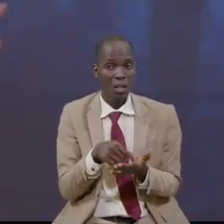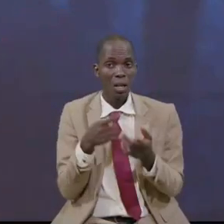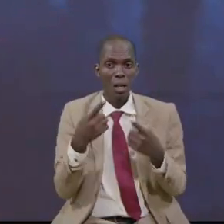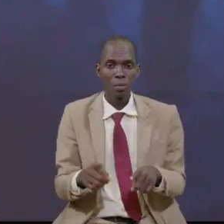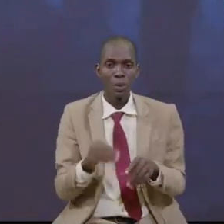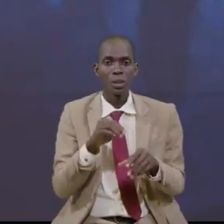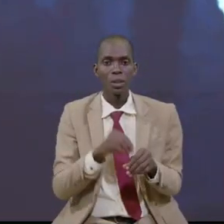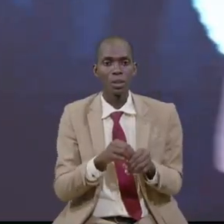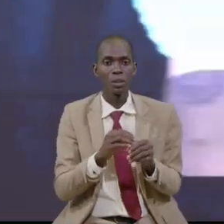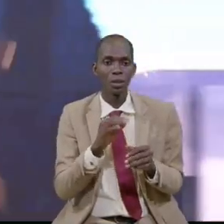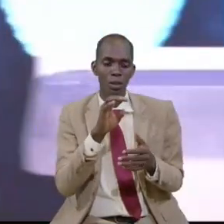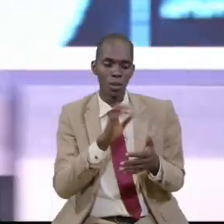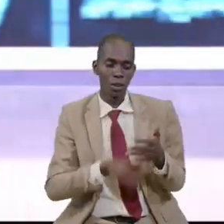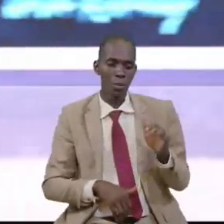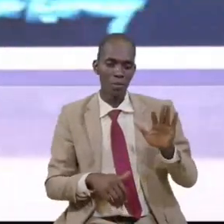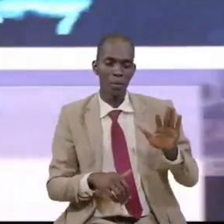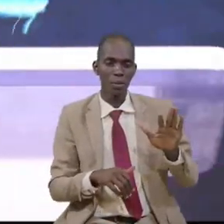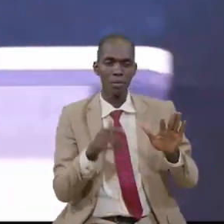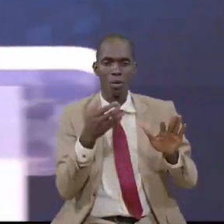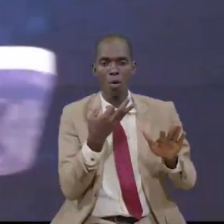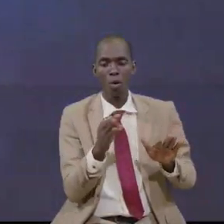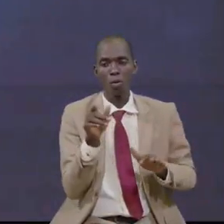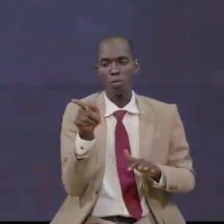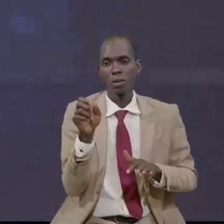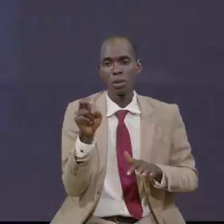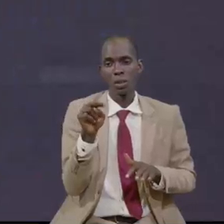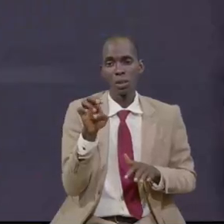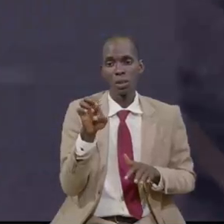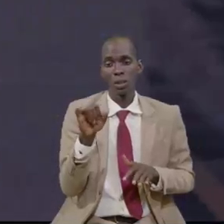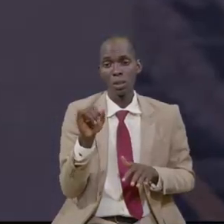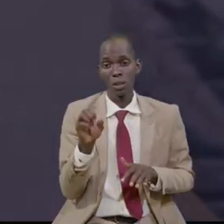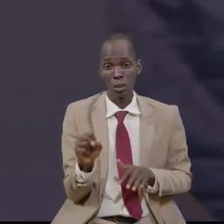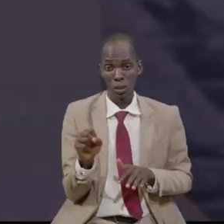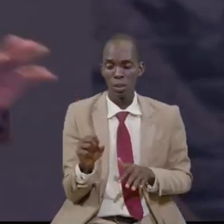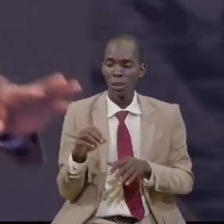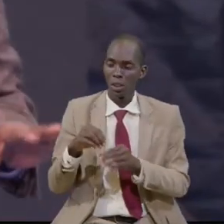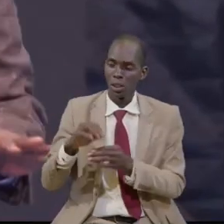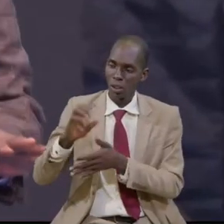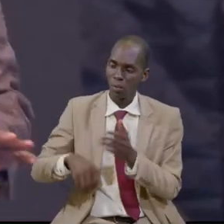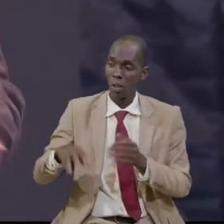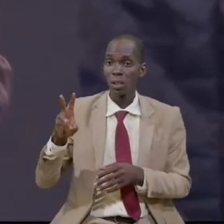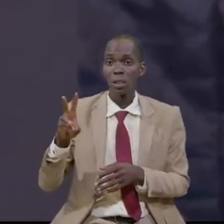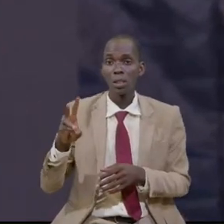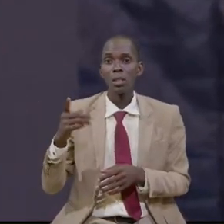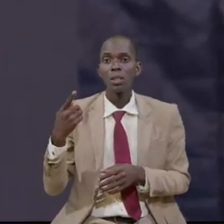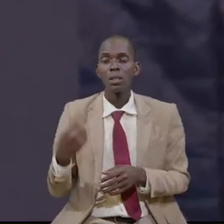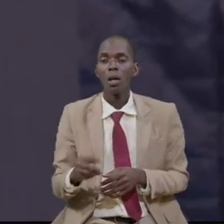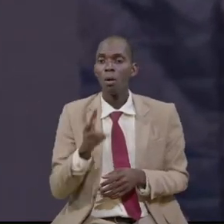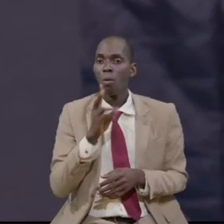au chapitre 5 de la Genèse. Au chapitre 6, le déluge était